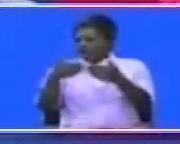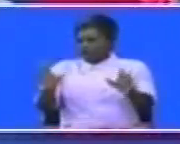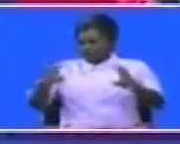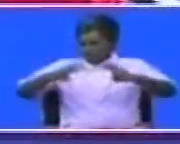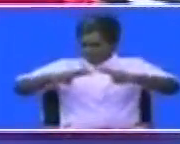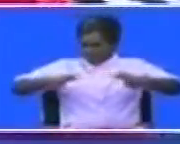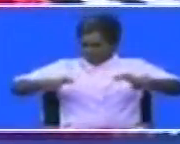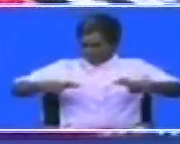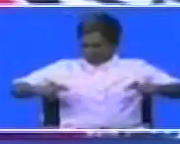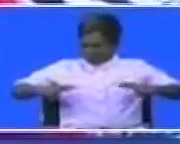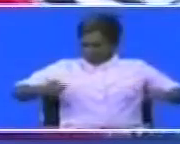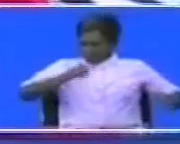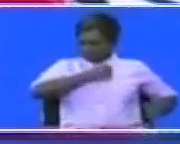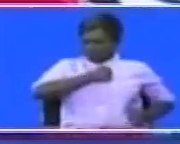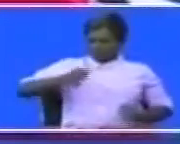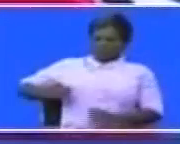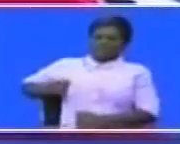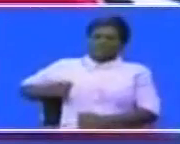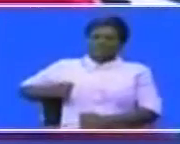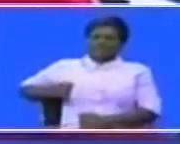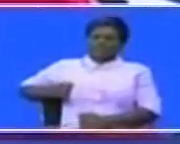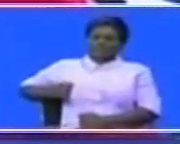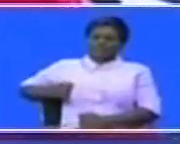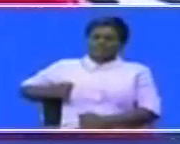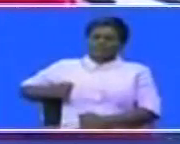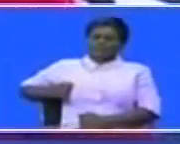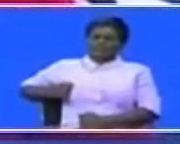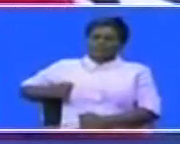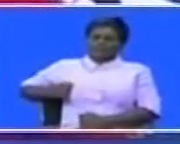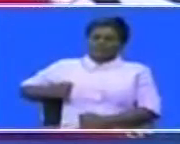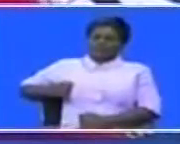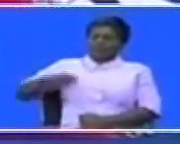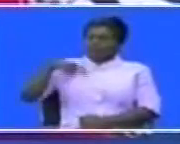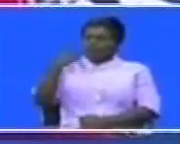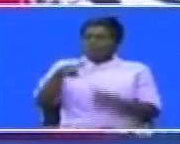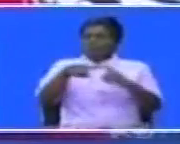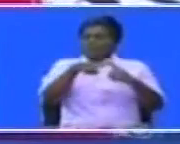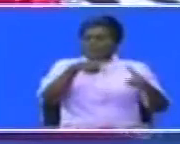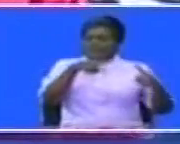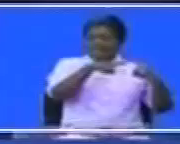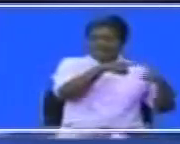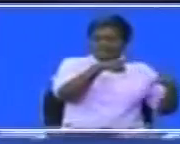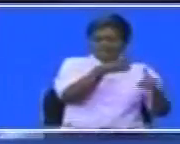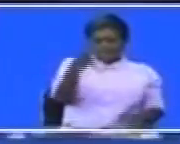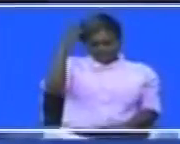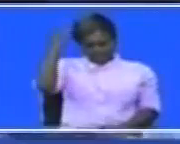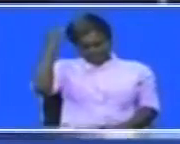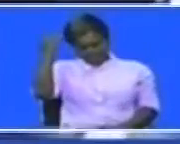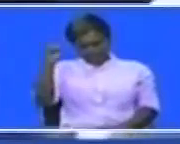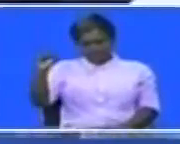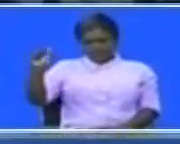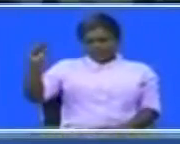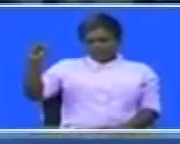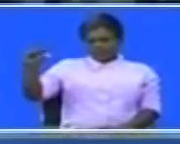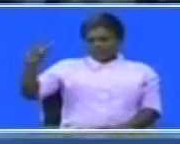inquiry for our soldiers who are mercilessly killed. Mjo wa Sang ambaye